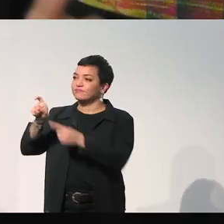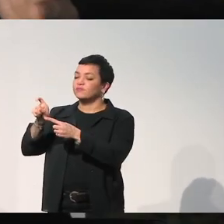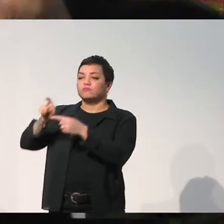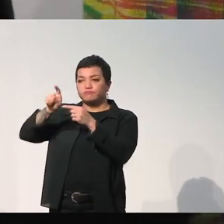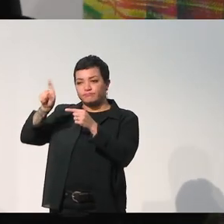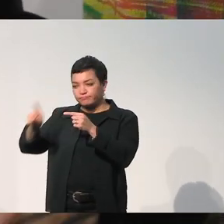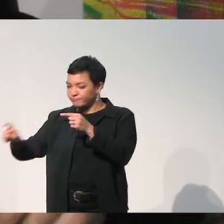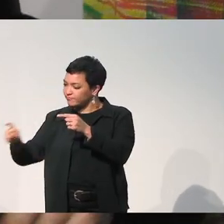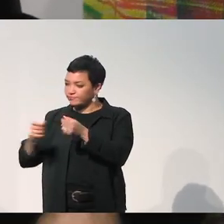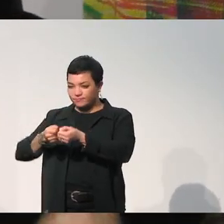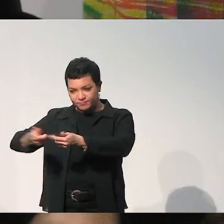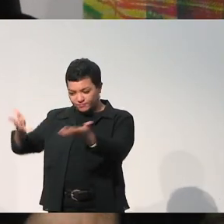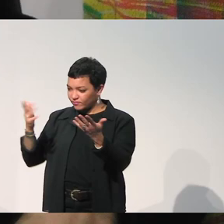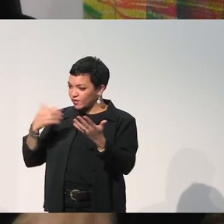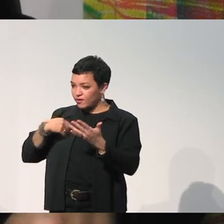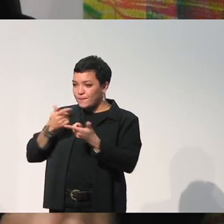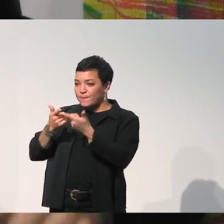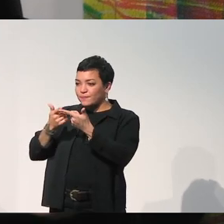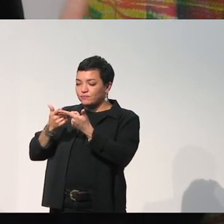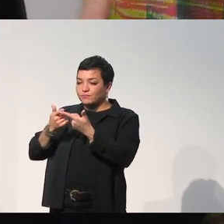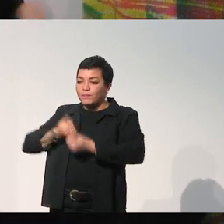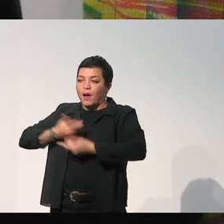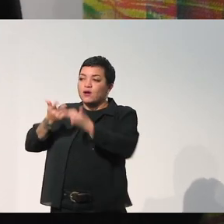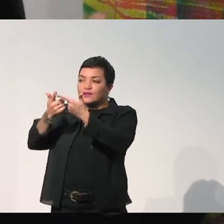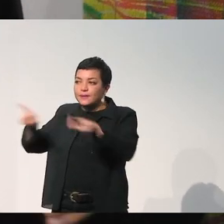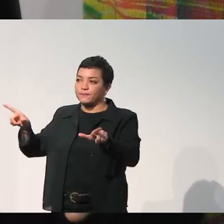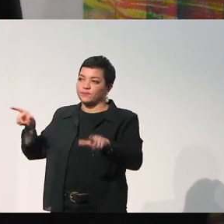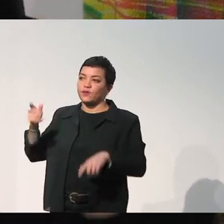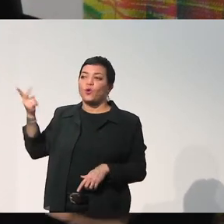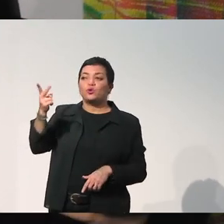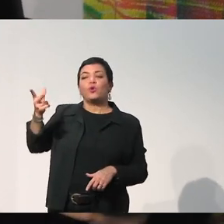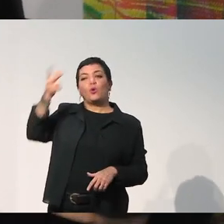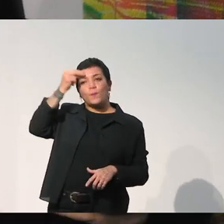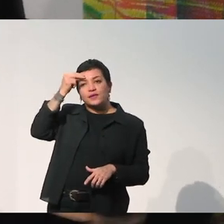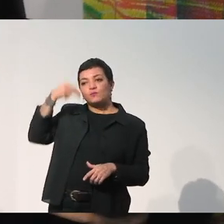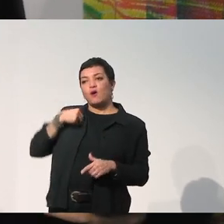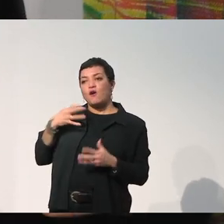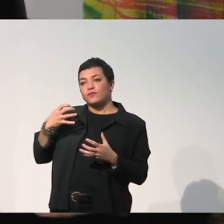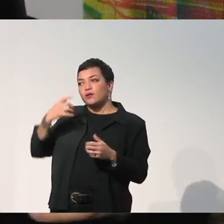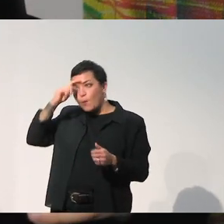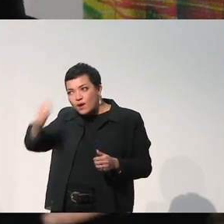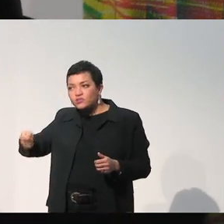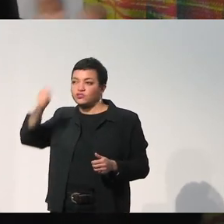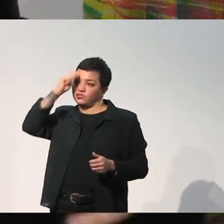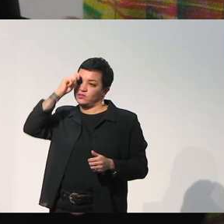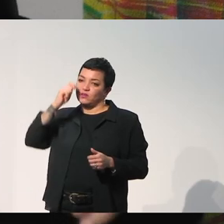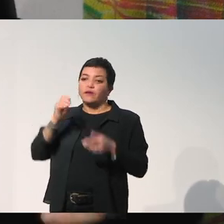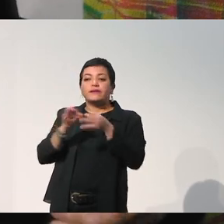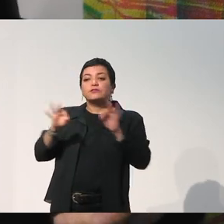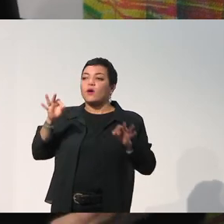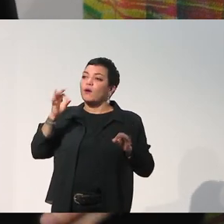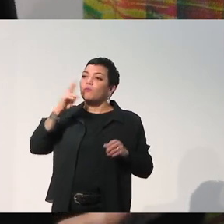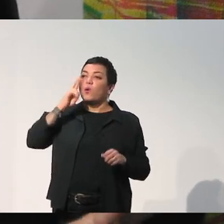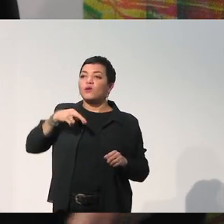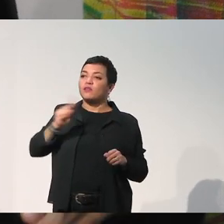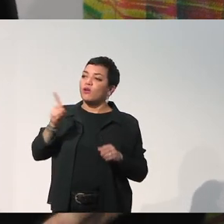parole était vraiment libérée. Et aussi parce qu'ils ont compris que je voulais leur rendre hommage à travers cette histoire-là. Et que je ne voulais pas percer les silences